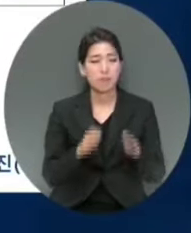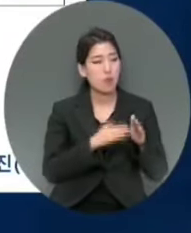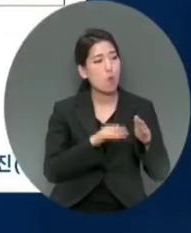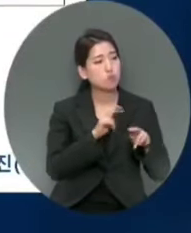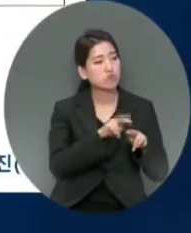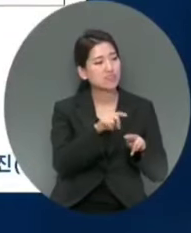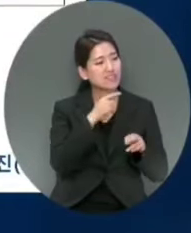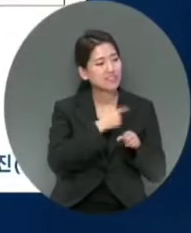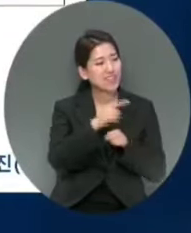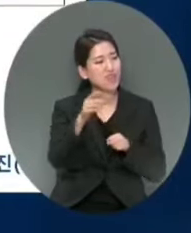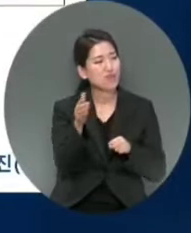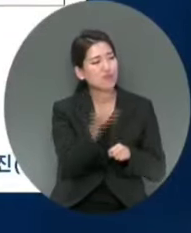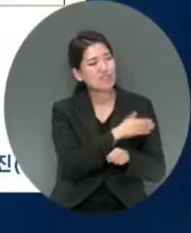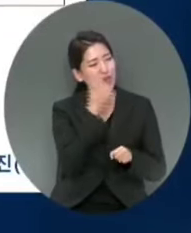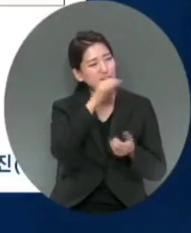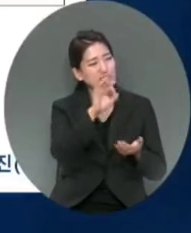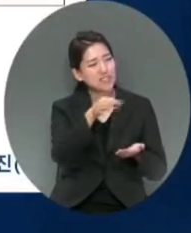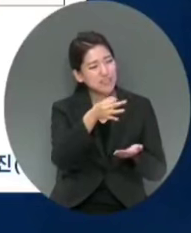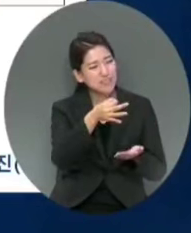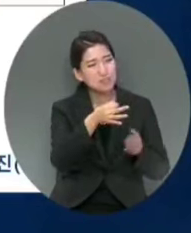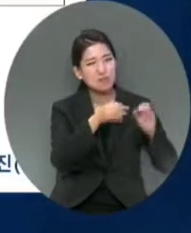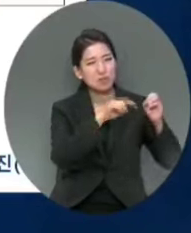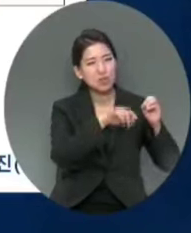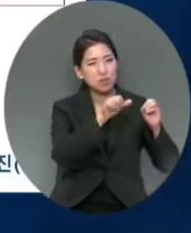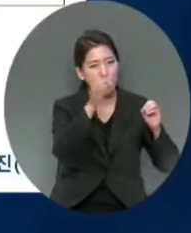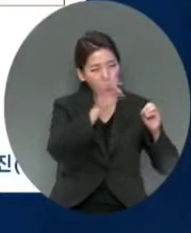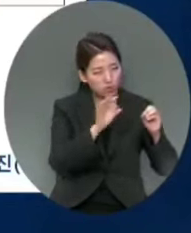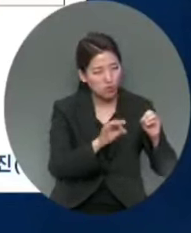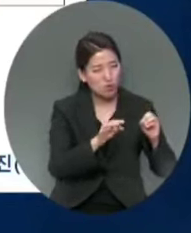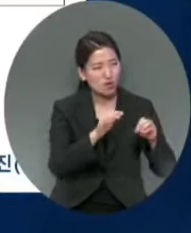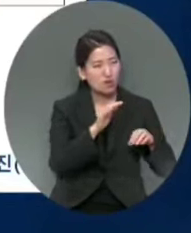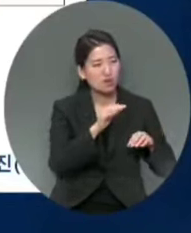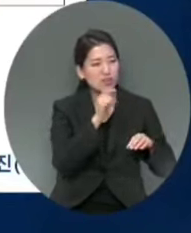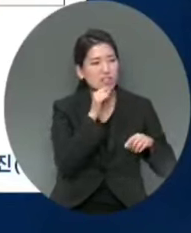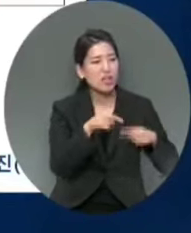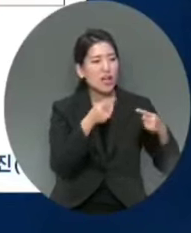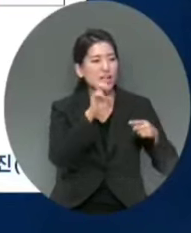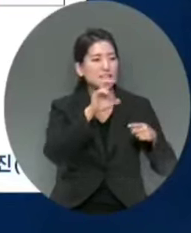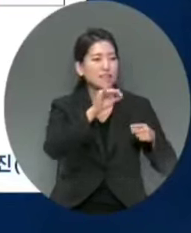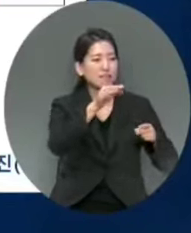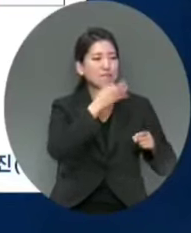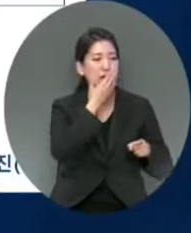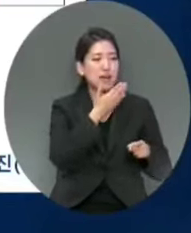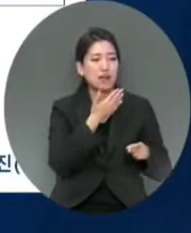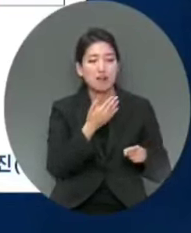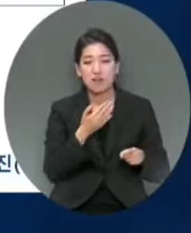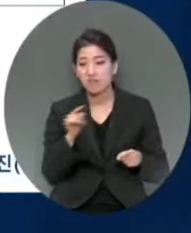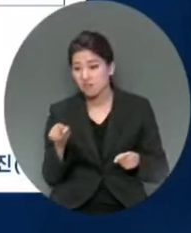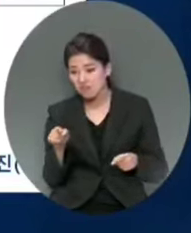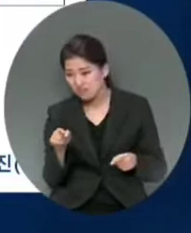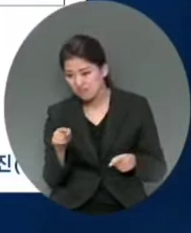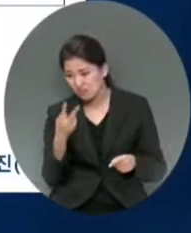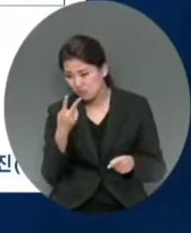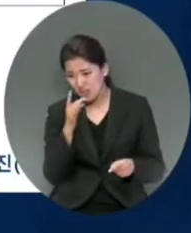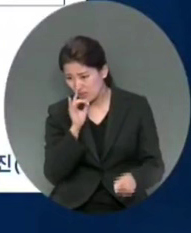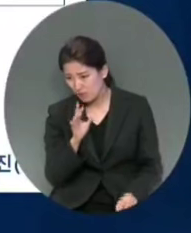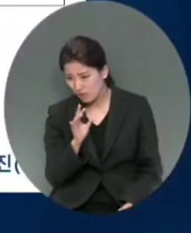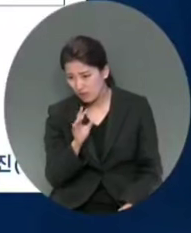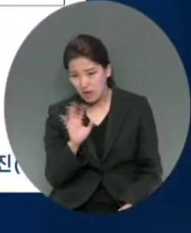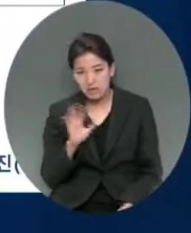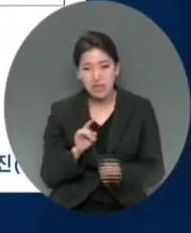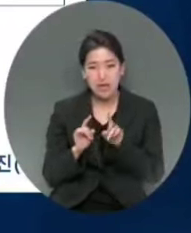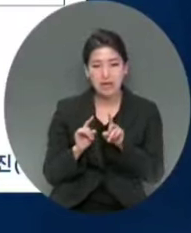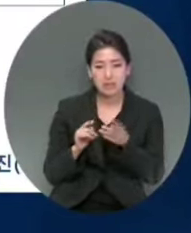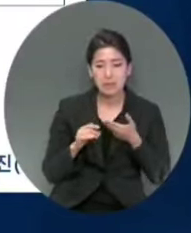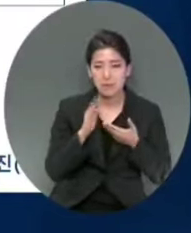임금 인상분 0.5%와 명절 상여금 20만 원을 받게 되는데 또 어떤 공무직은 둘 다 받지 못하거나 하나만 받게 된다는